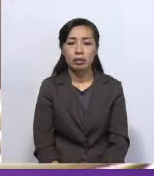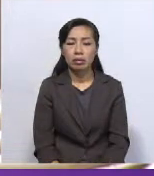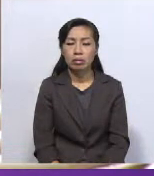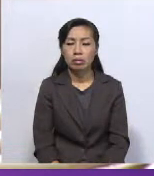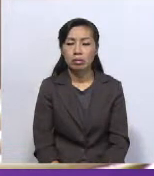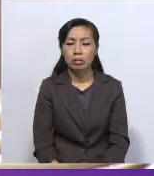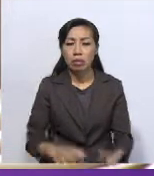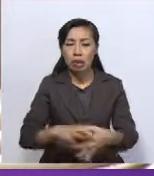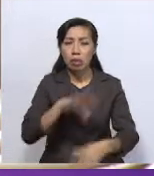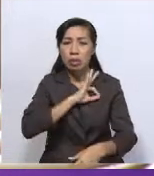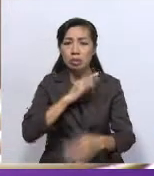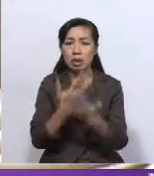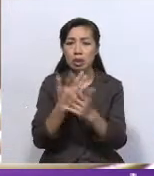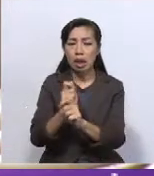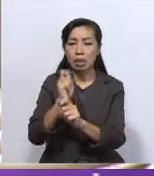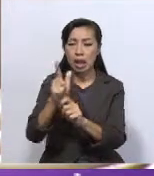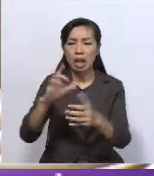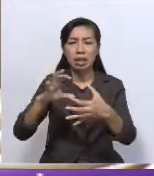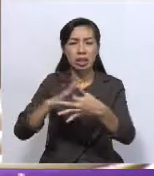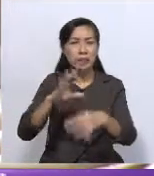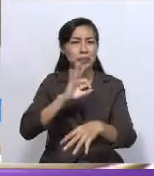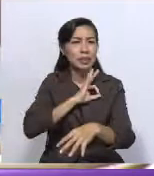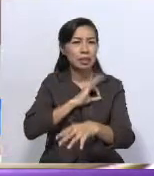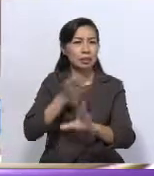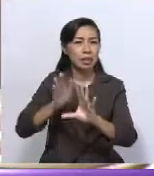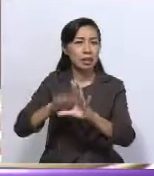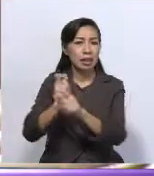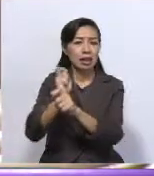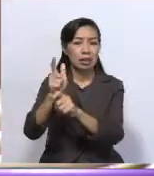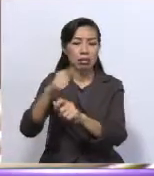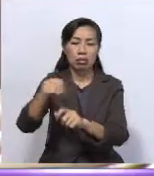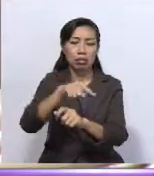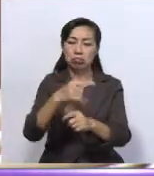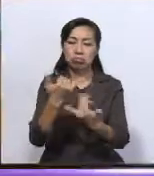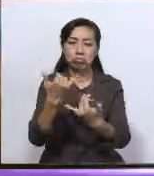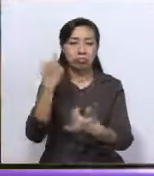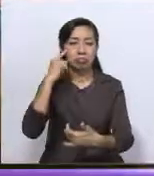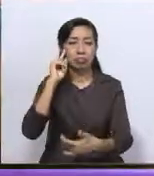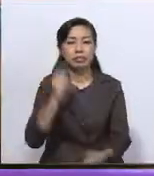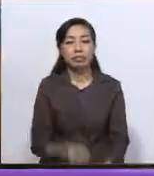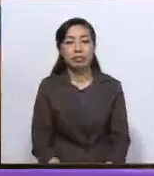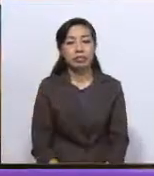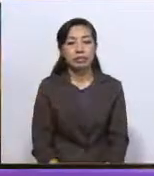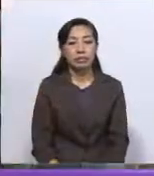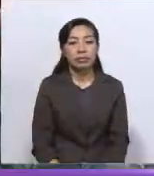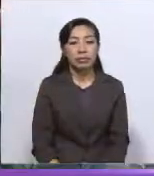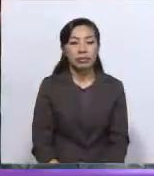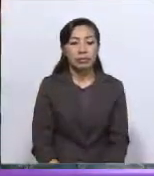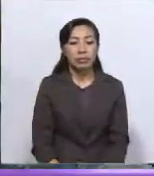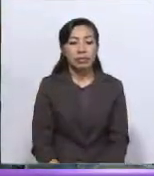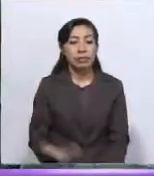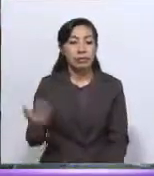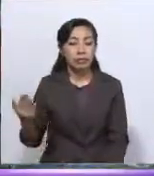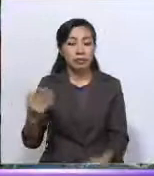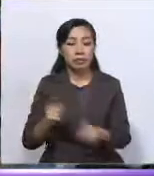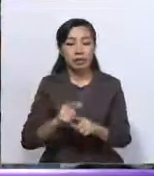าค่าธรรมเนียมการเงินการเชียร์ปากนะครับก็ไปถกกันห้องงานทีนะครับ ขณะที่นายสุภชัยใจสมุทร